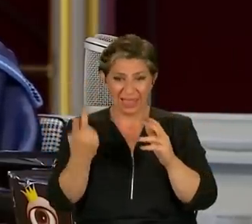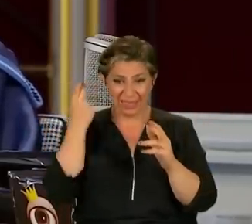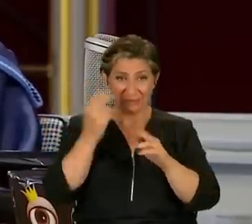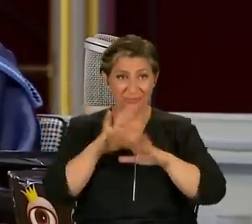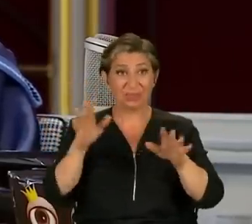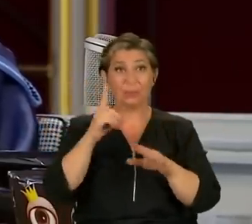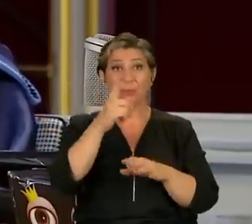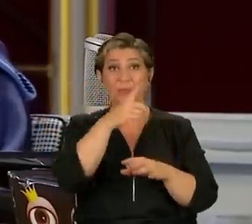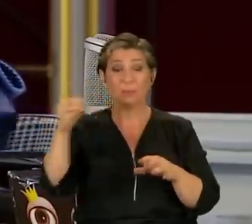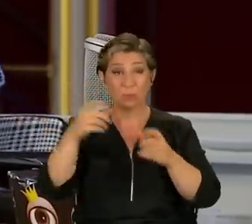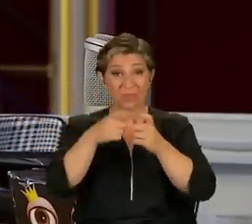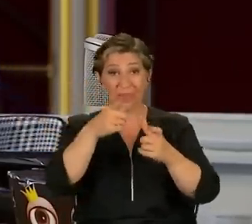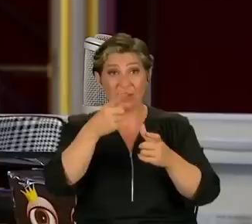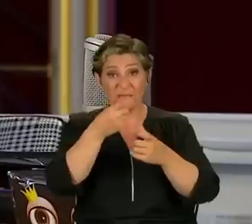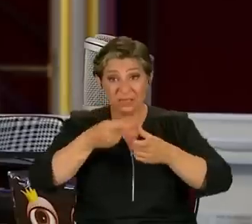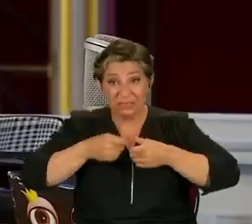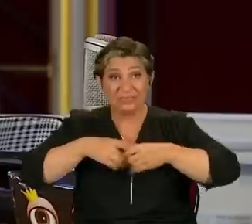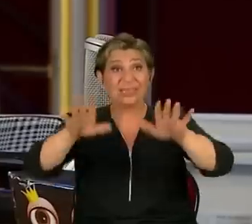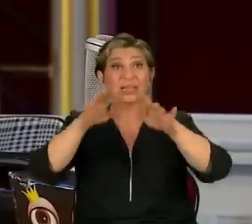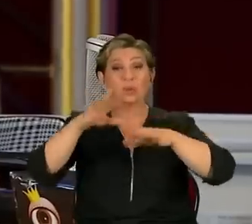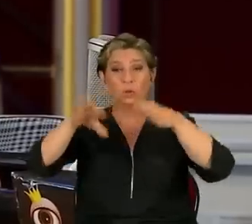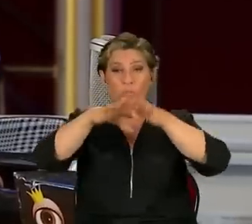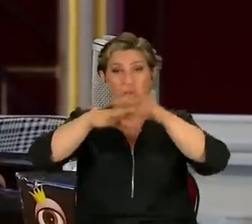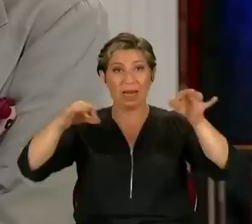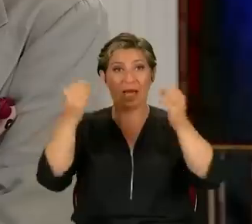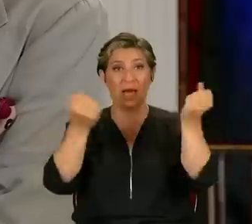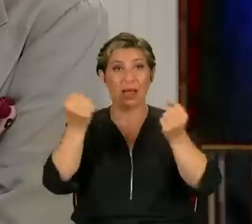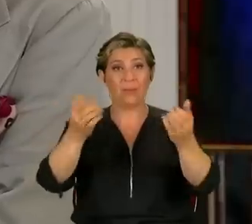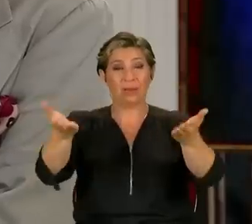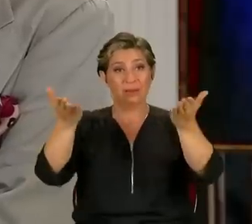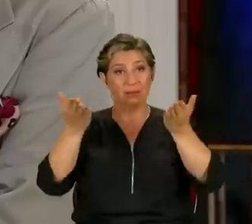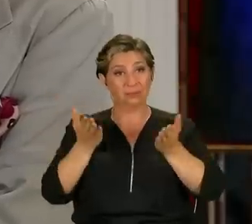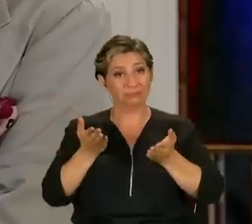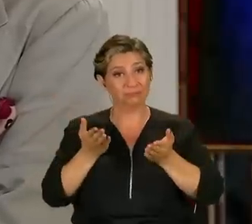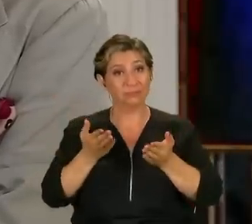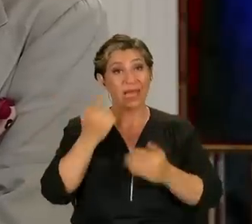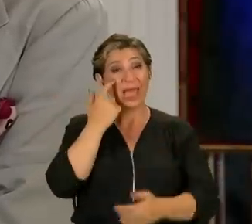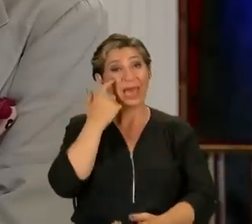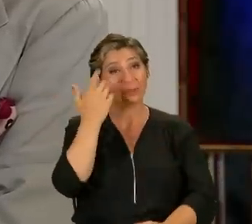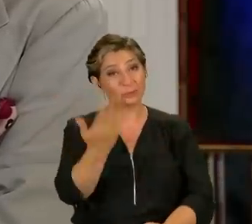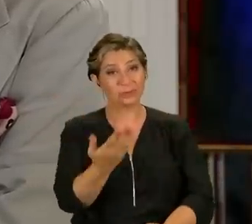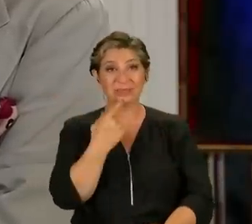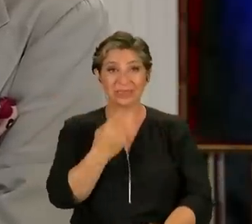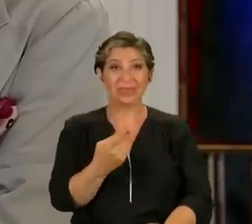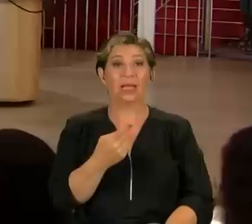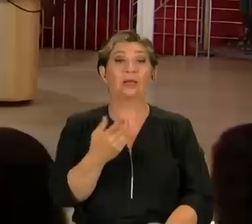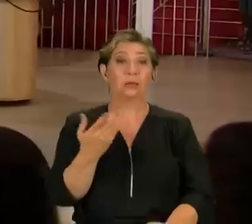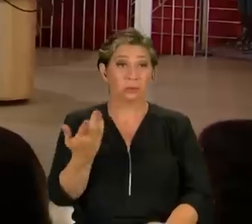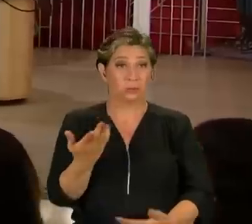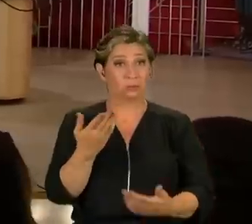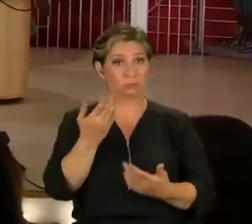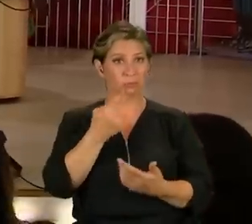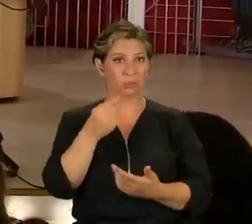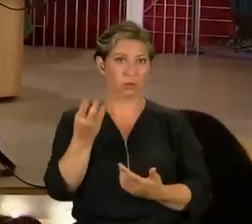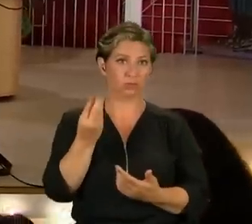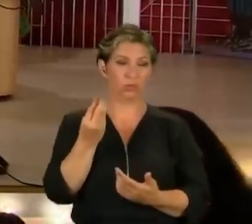ay içinde 1 milyon sattı. Böyle kurdeleye bağlı bir araba geldi. Maşallah. Hayırlı uğurlu olsun maşallah diye. Tabii, korkunç bir